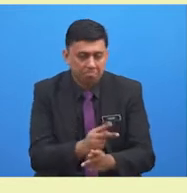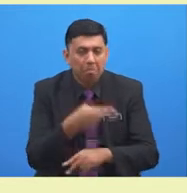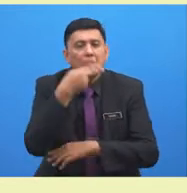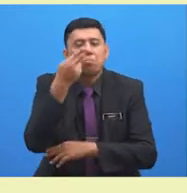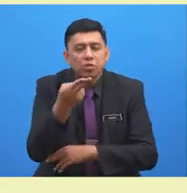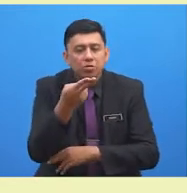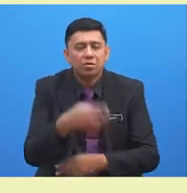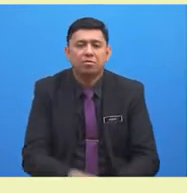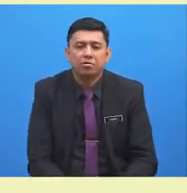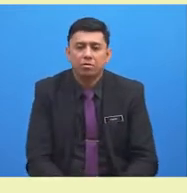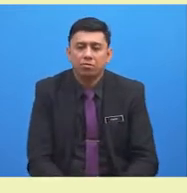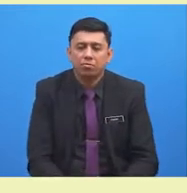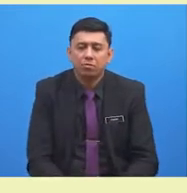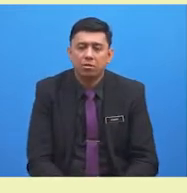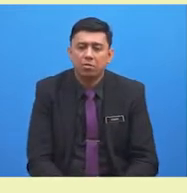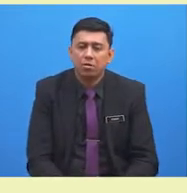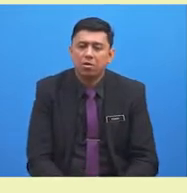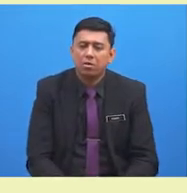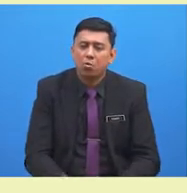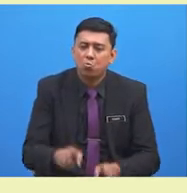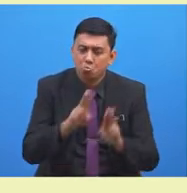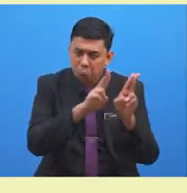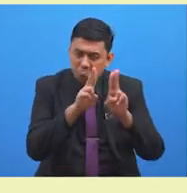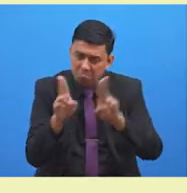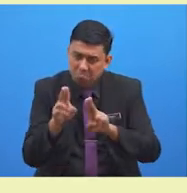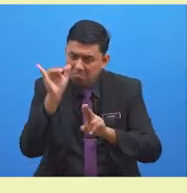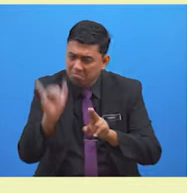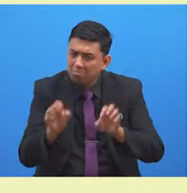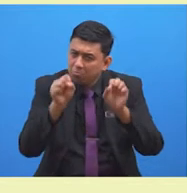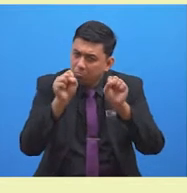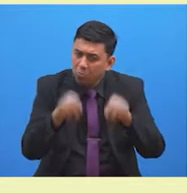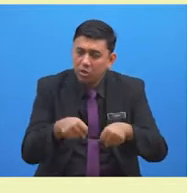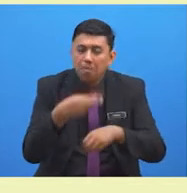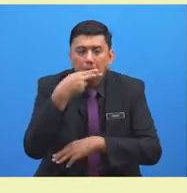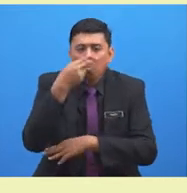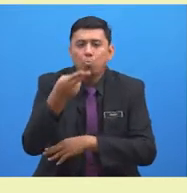dihembus. Ia adalah tambahan kepada isi padu hembusan biasa.